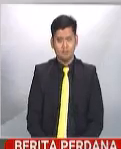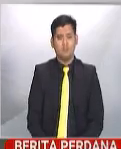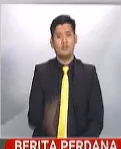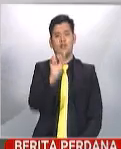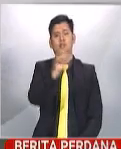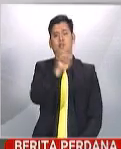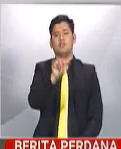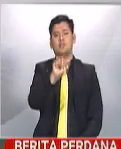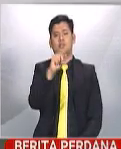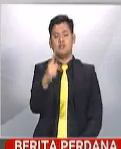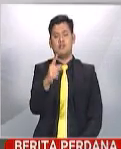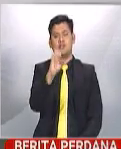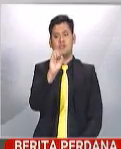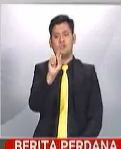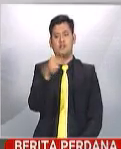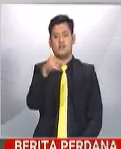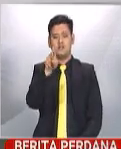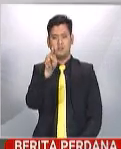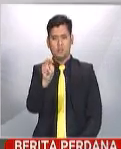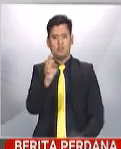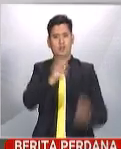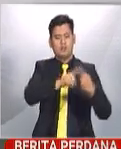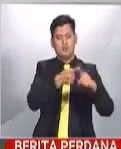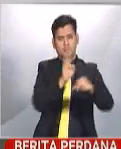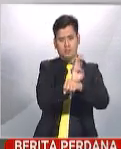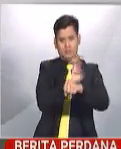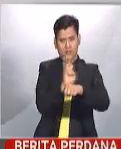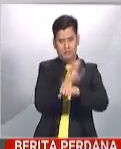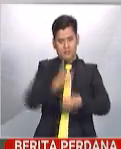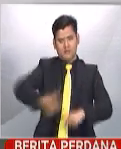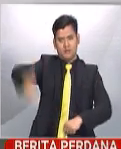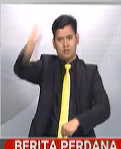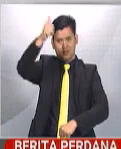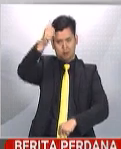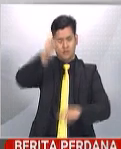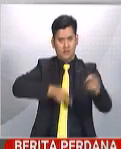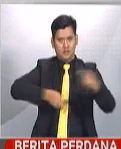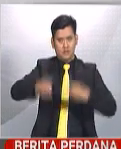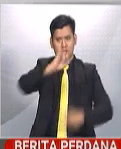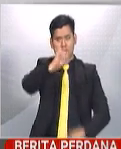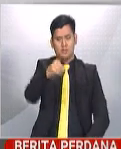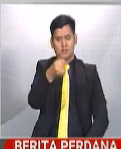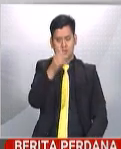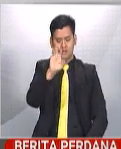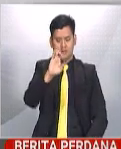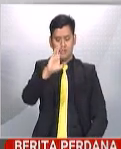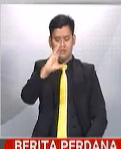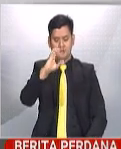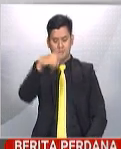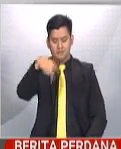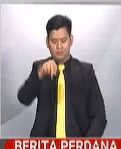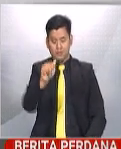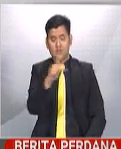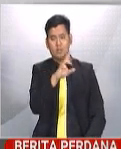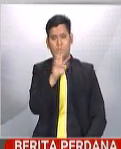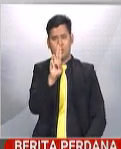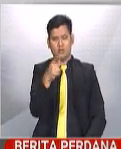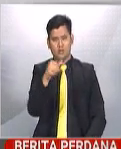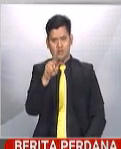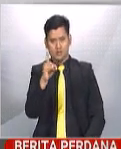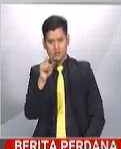Razak Uthman, rakan niaga kepada pengarah urusan JPAK Holdings, Saidi Abang Samsudin, dimaklumkan